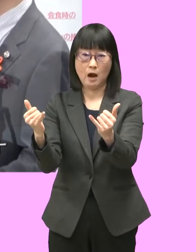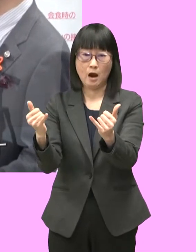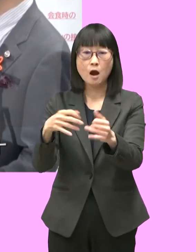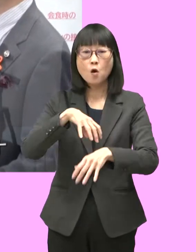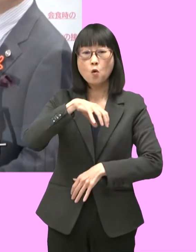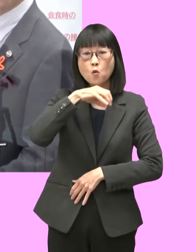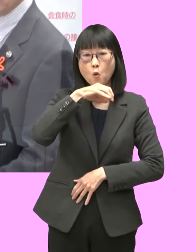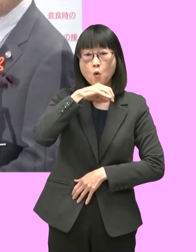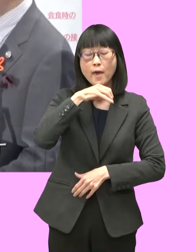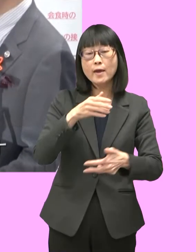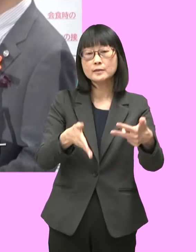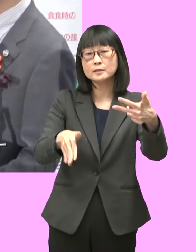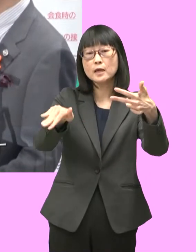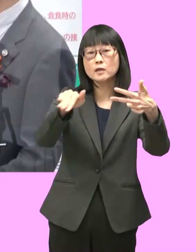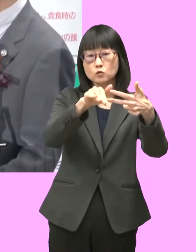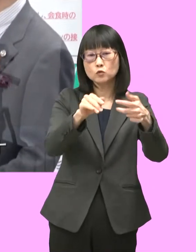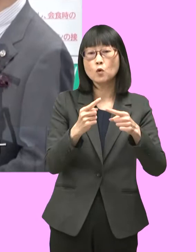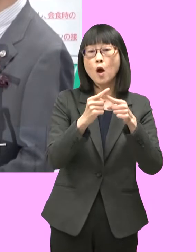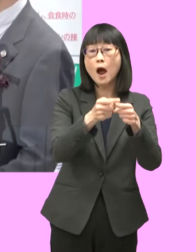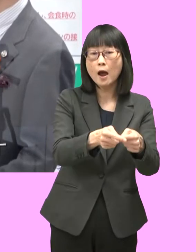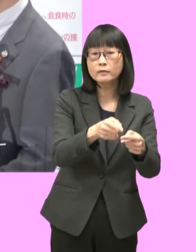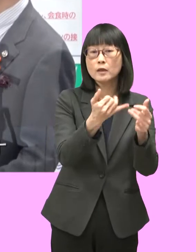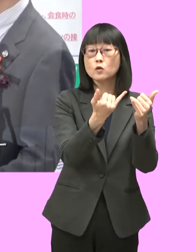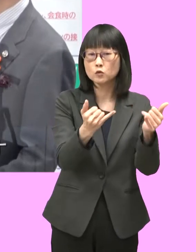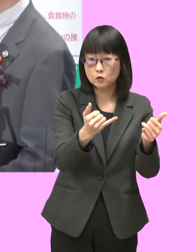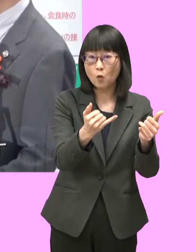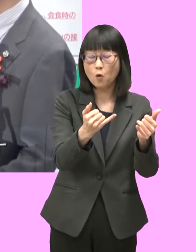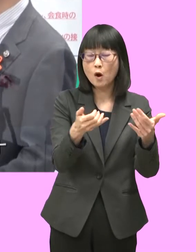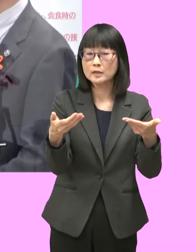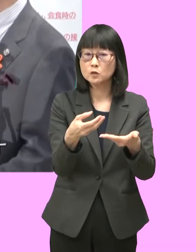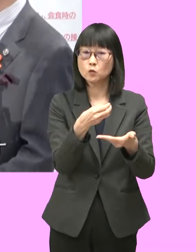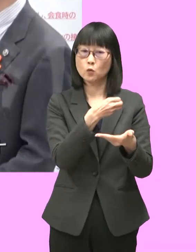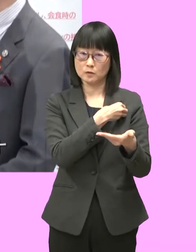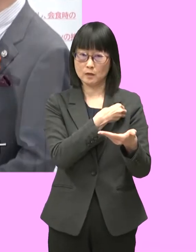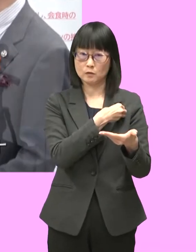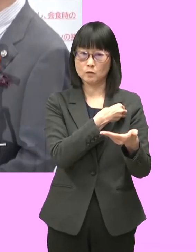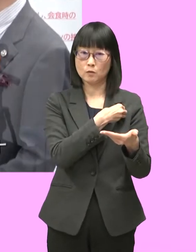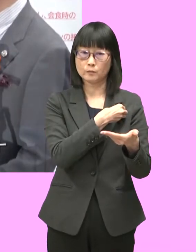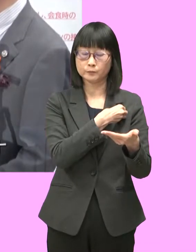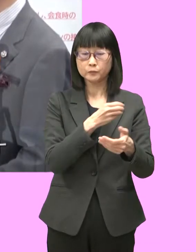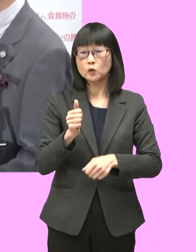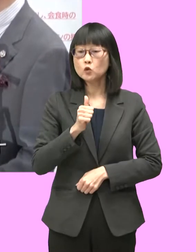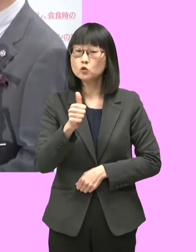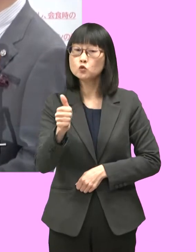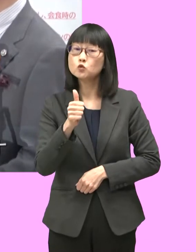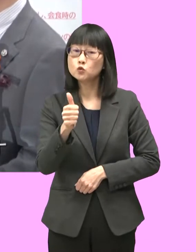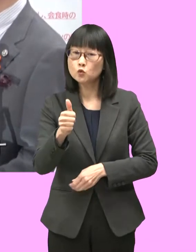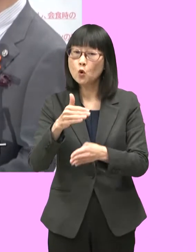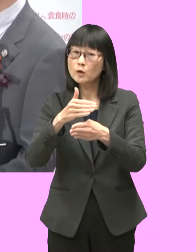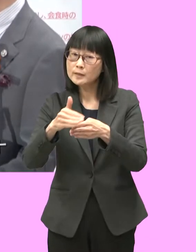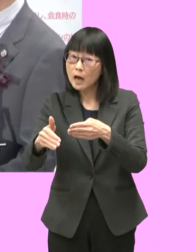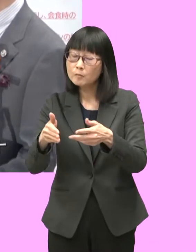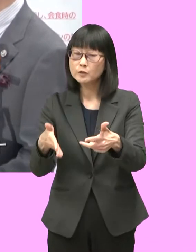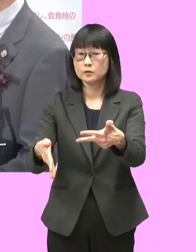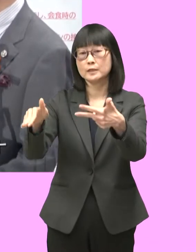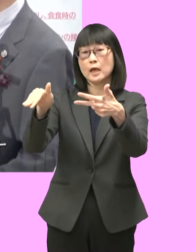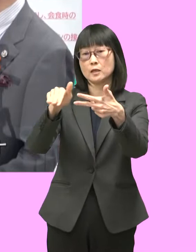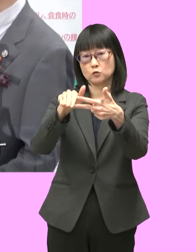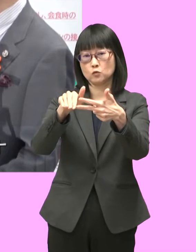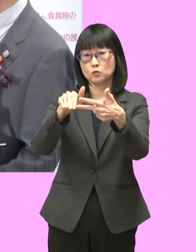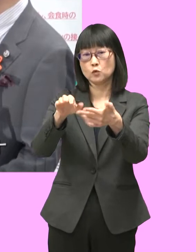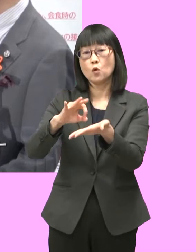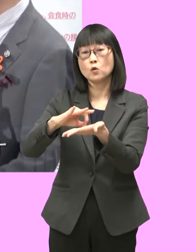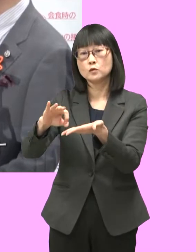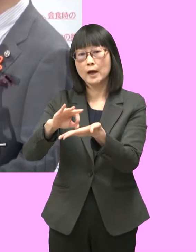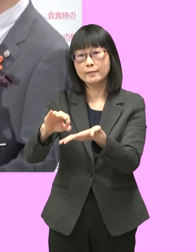入所者および従事者、それから通所サービス事業所の利用者および従事者、そして病院または